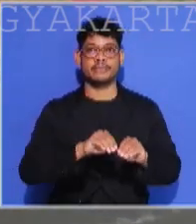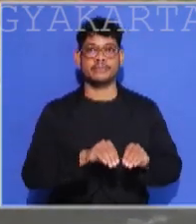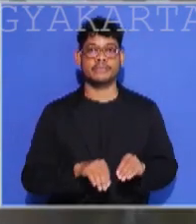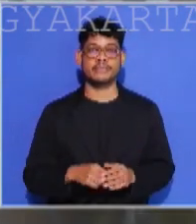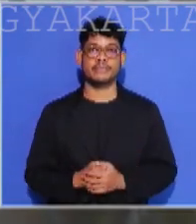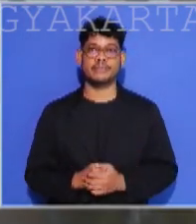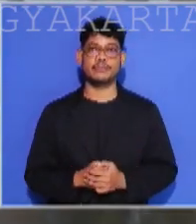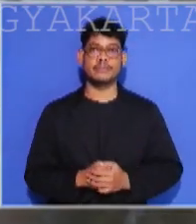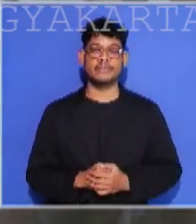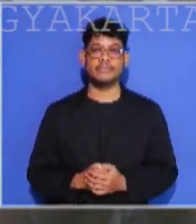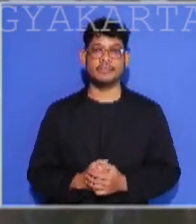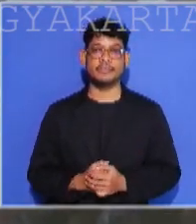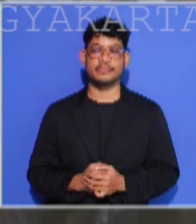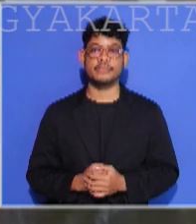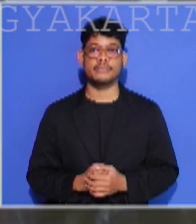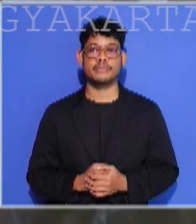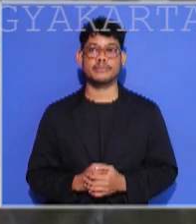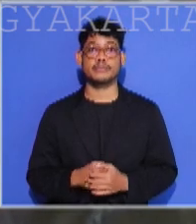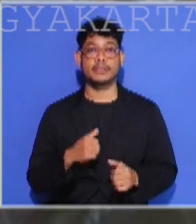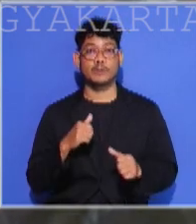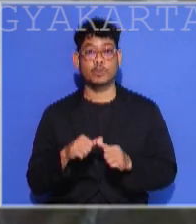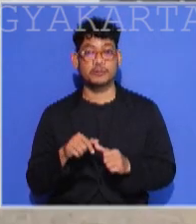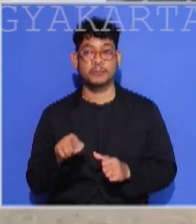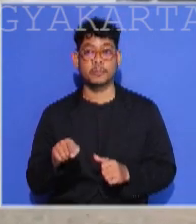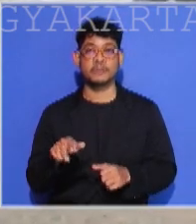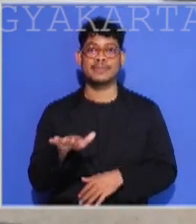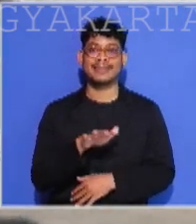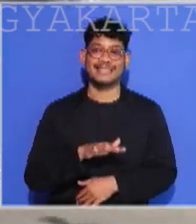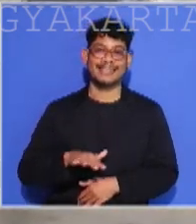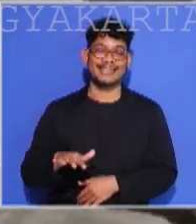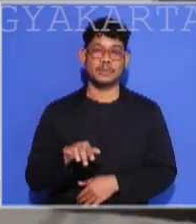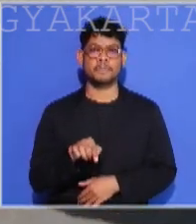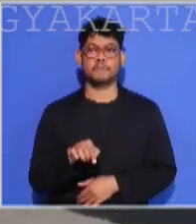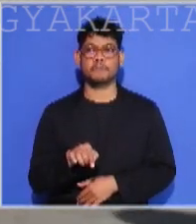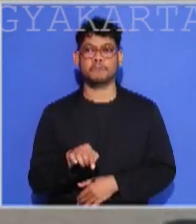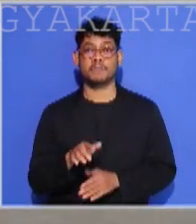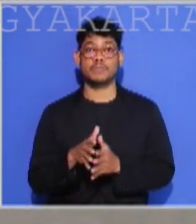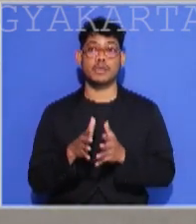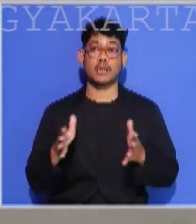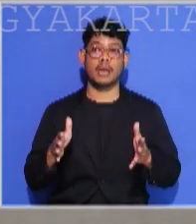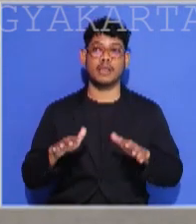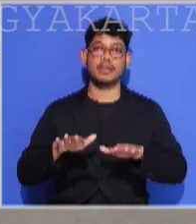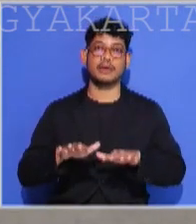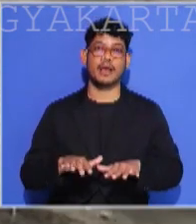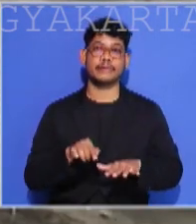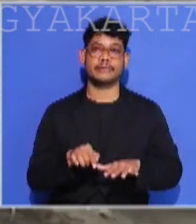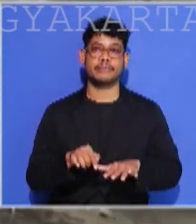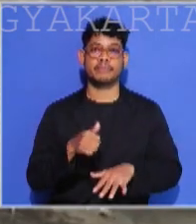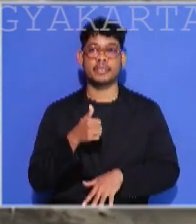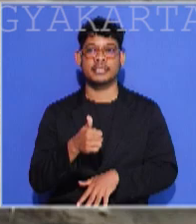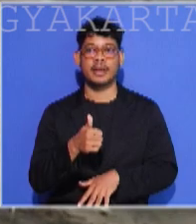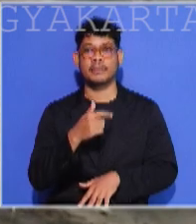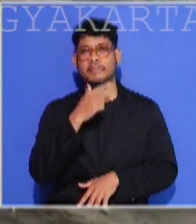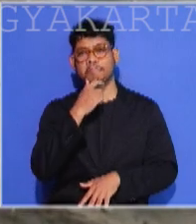petani di sisi lain dengan kondisi Sungai yang airnya melimpah dan arusnya tenang menjadi potensi sumber daya air yang bisa